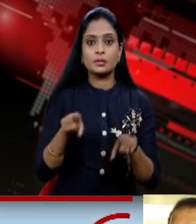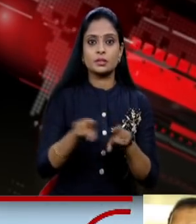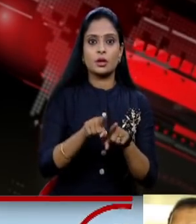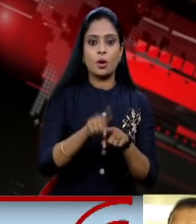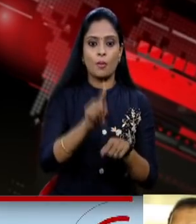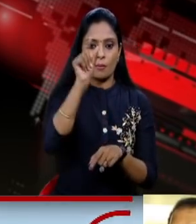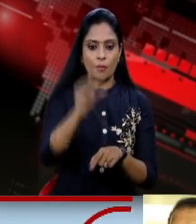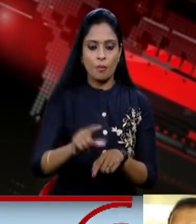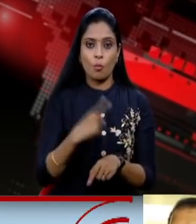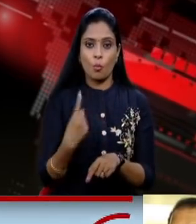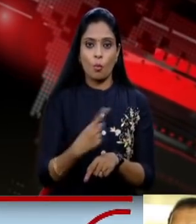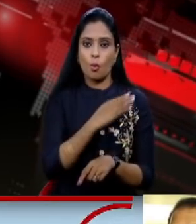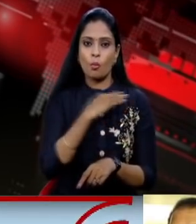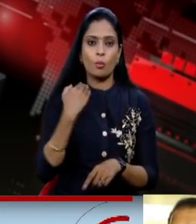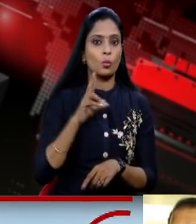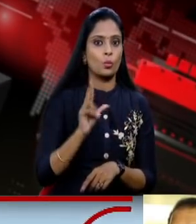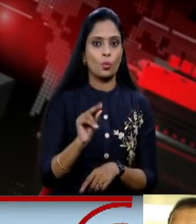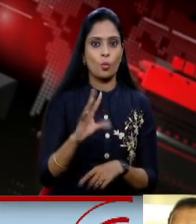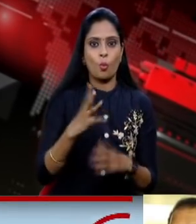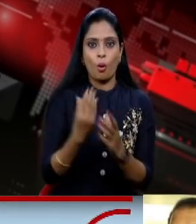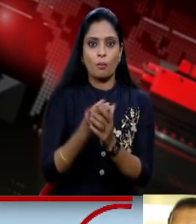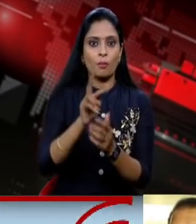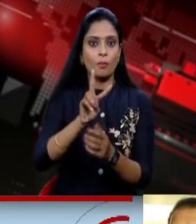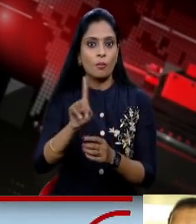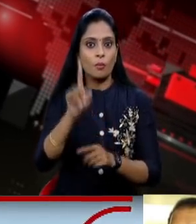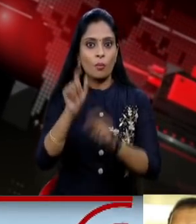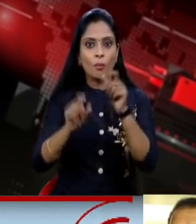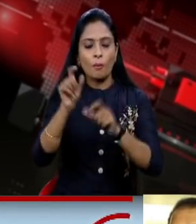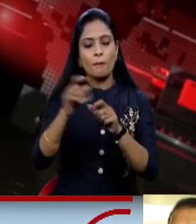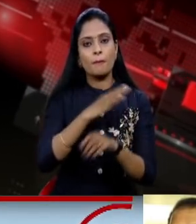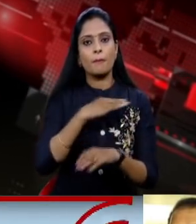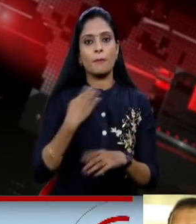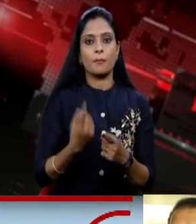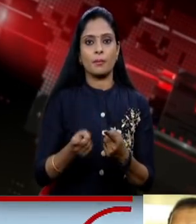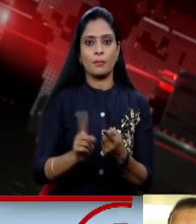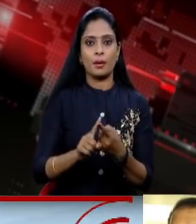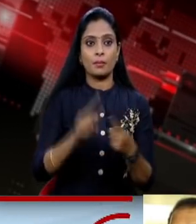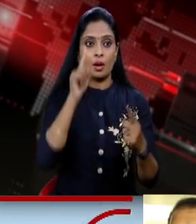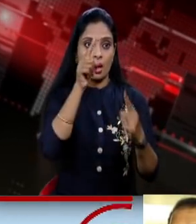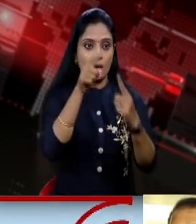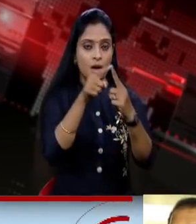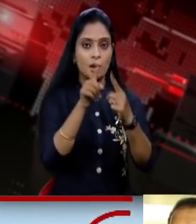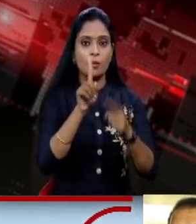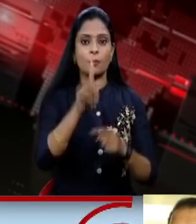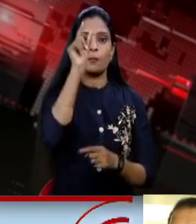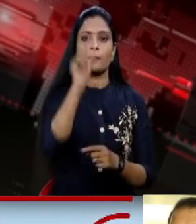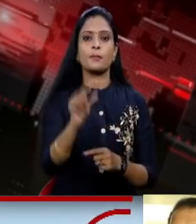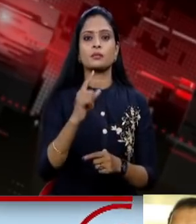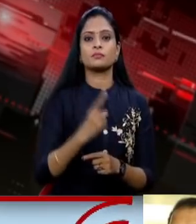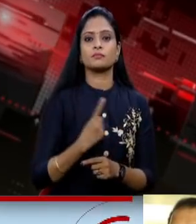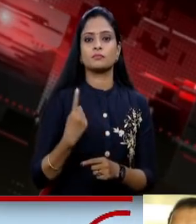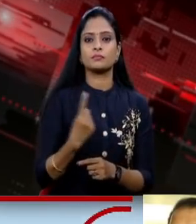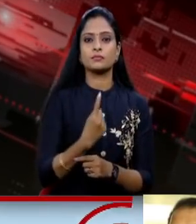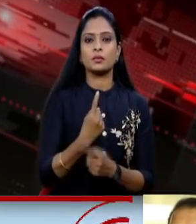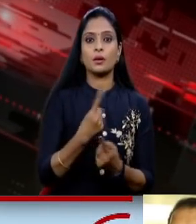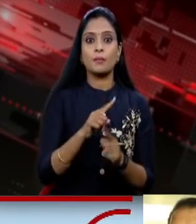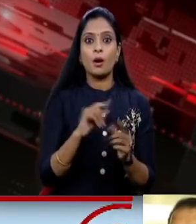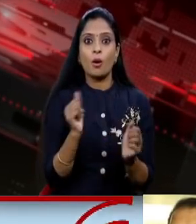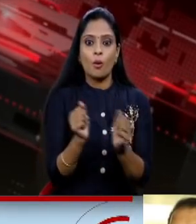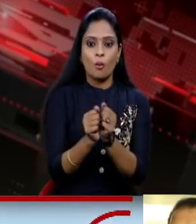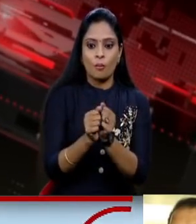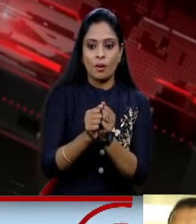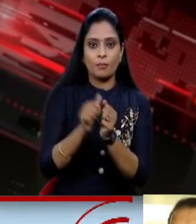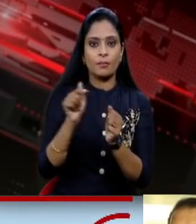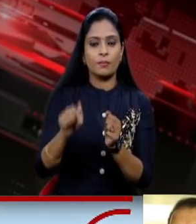മരിച്ചു. അപ്പൊ അതാരും ചിന്തിച്ചില്ല. ഒരുപക്ഷെ ലക്ഷ്യം വെച്ചത് അദ്ദേഹത്തിൽ വേറെ ആരെങ്കിലും ആണെങ്കിലും രാജീവ് ഗാന്ധിയുടെ ബോണസ് അല്ലേ.